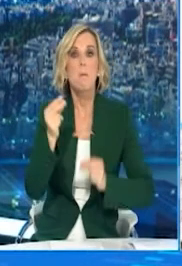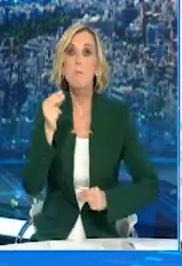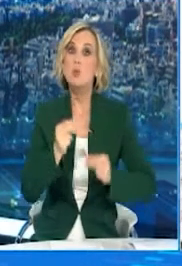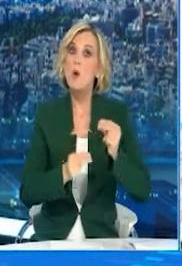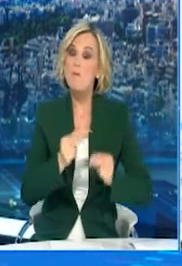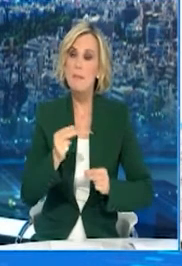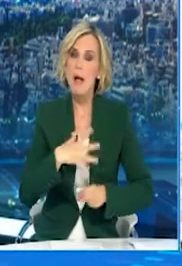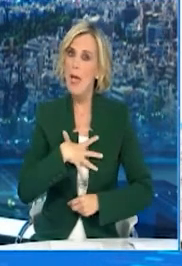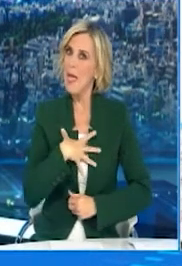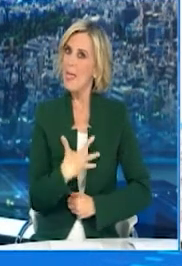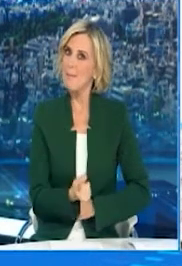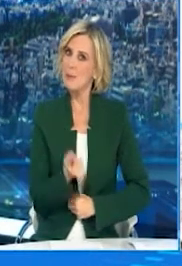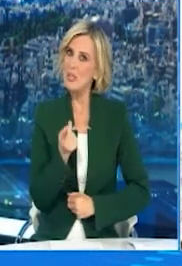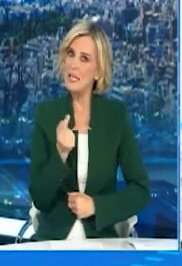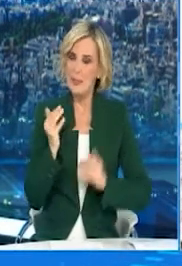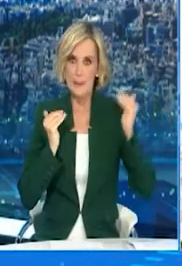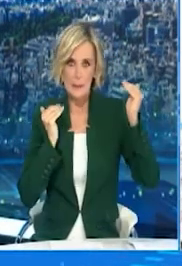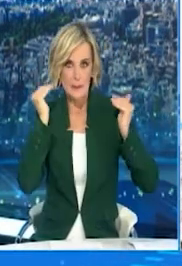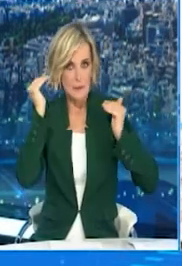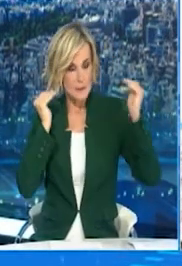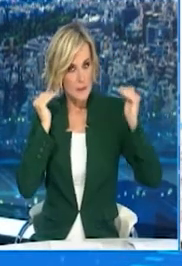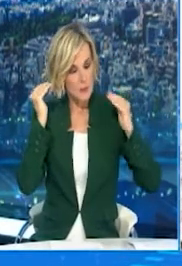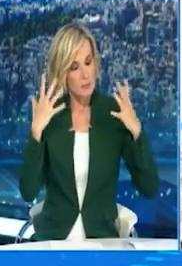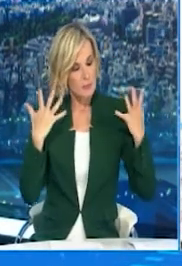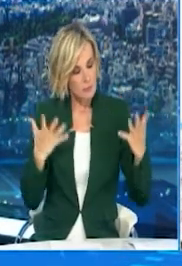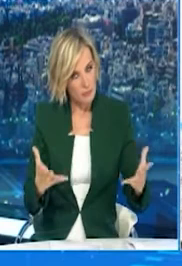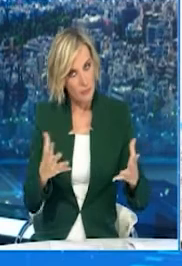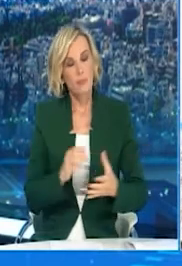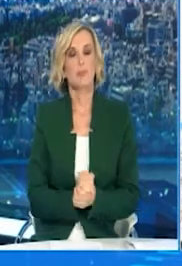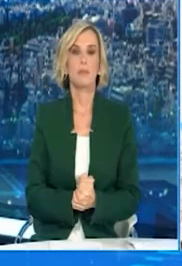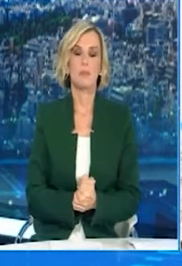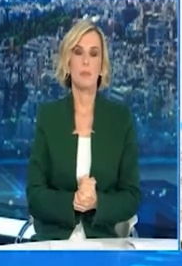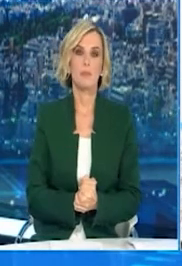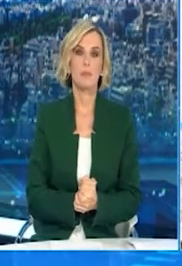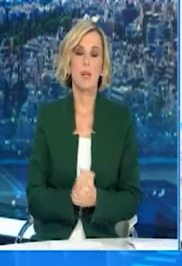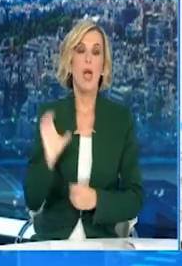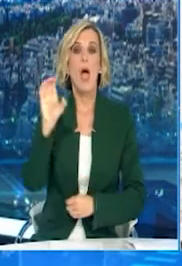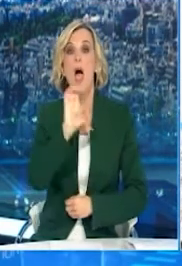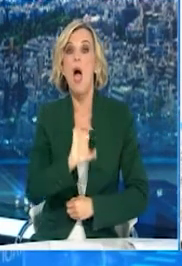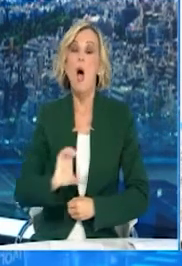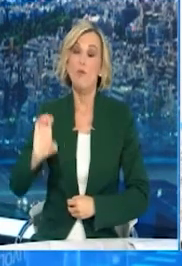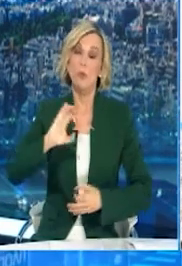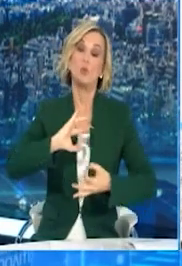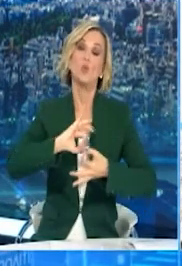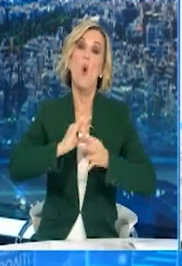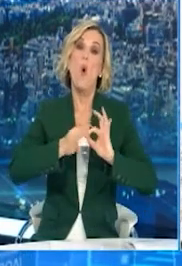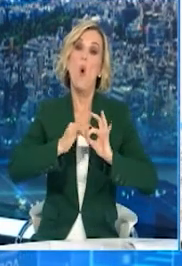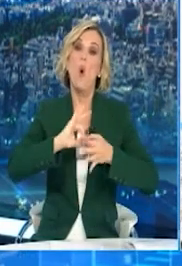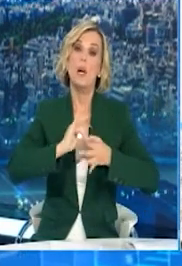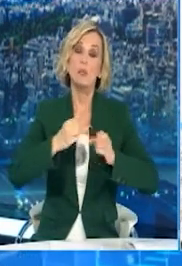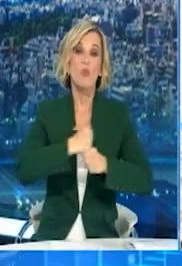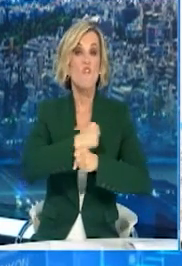Ευρωπαϊκός Οργανισμός έχει τοποθετηθεί υπέρ της συνέχισης του εμβολιασμού,